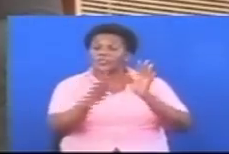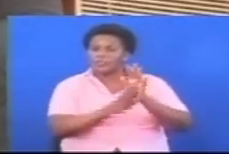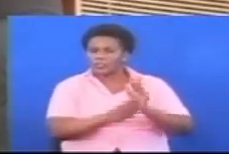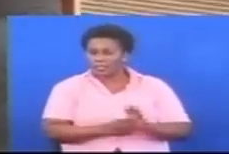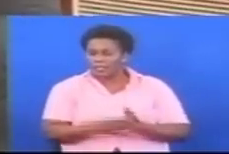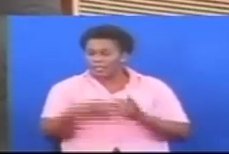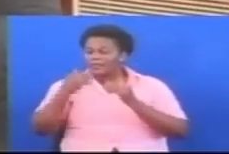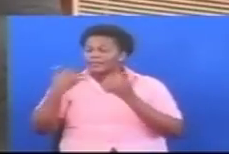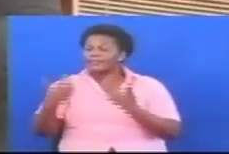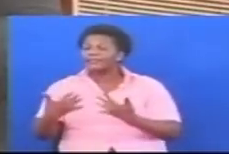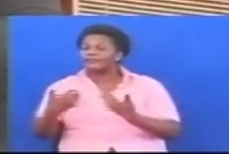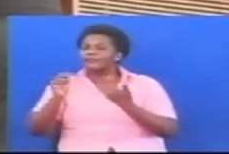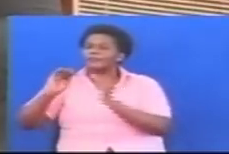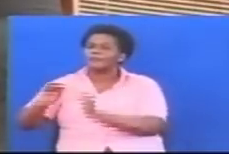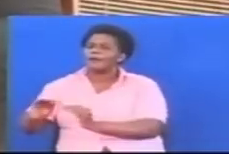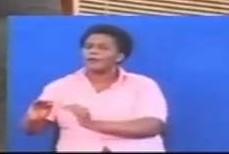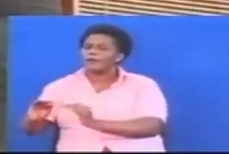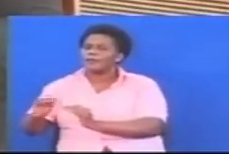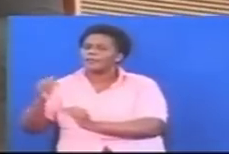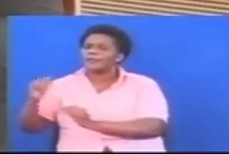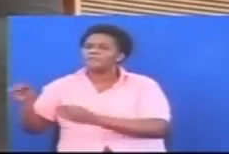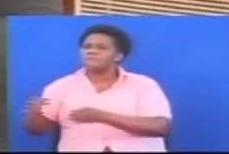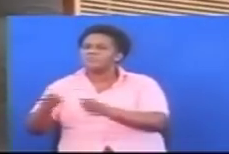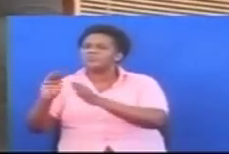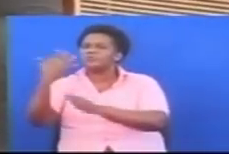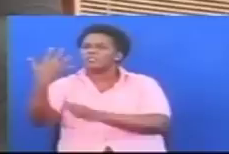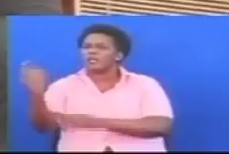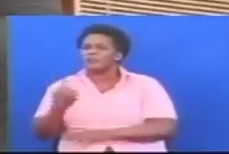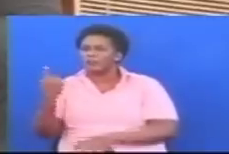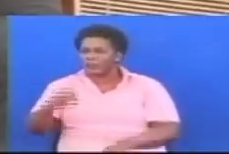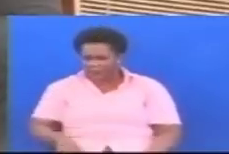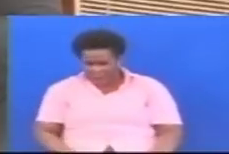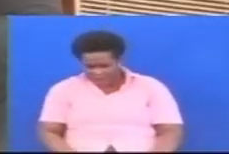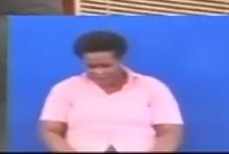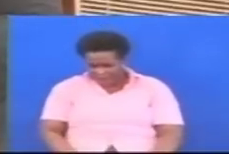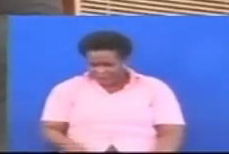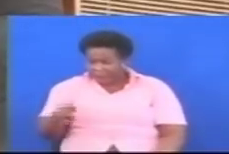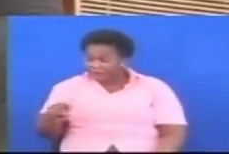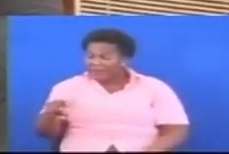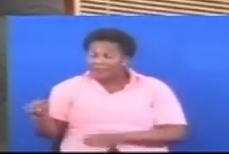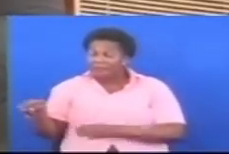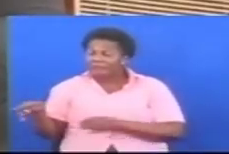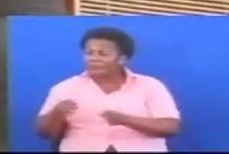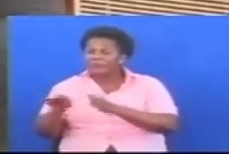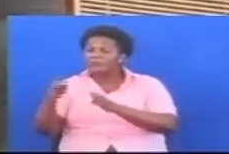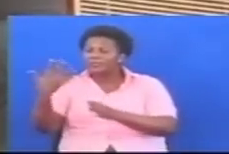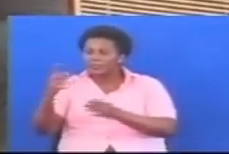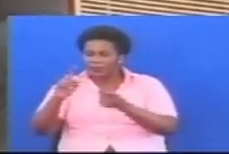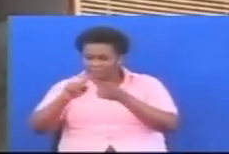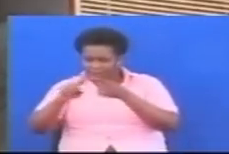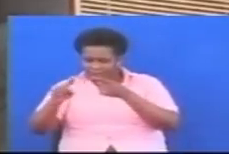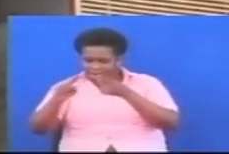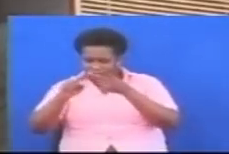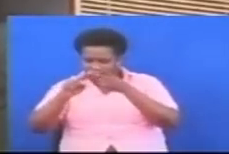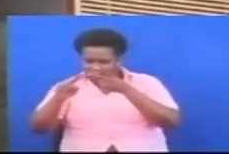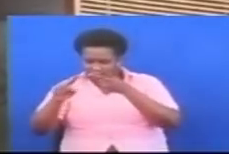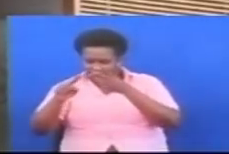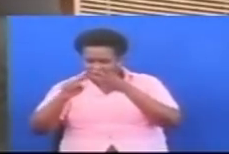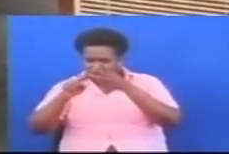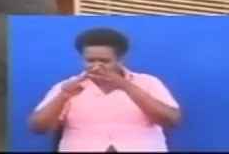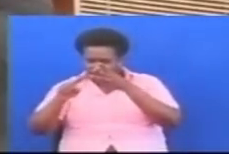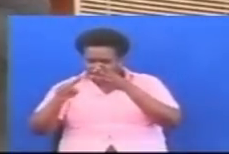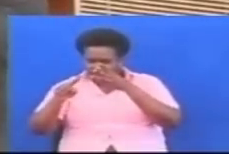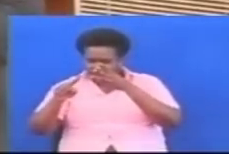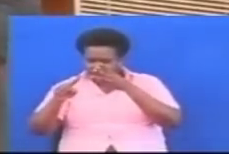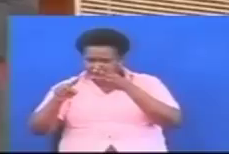ni na maji yaliyotuama, na miongoni mwa mito hiyo mitano ambayo inatiririsha maji ni Luipa, Mpanga, Mnyera,